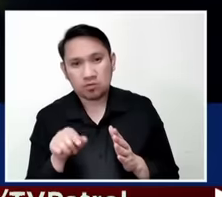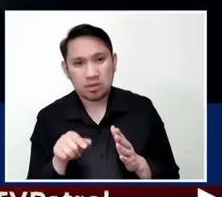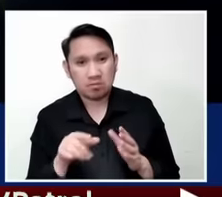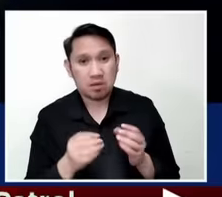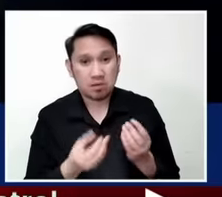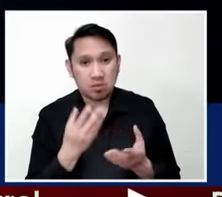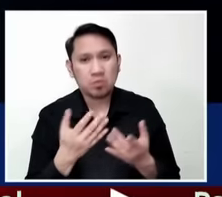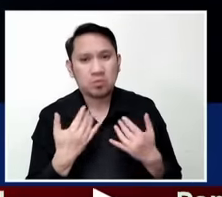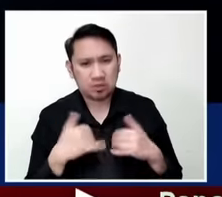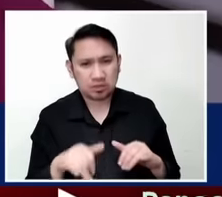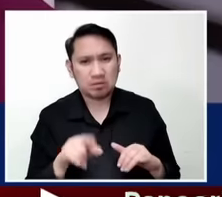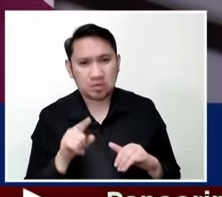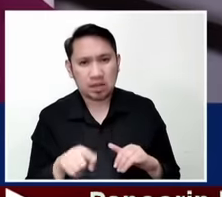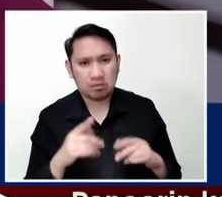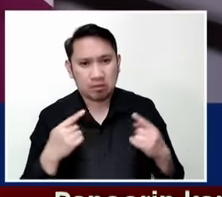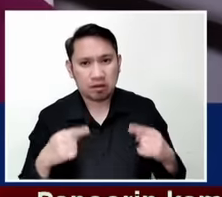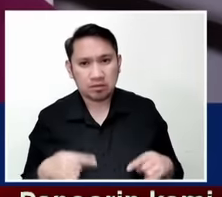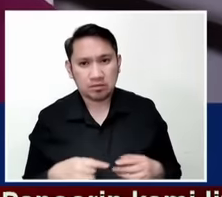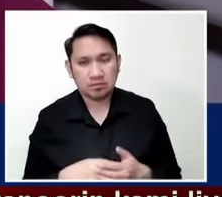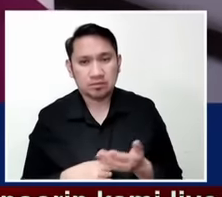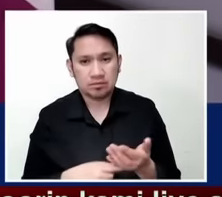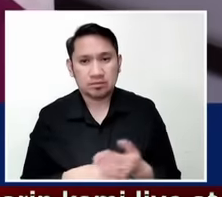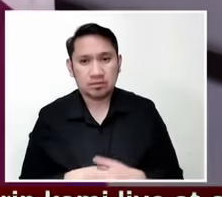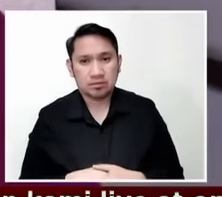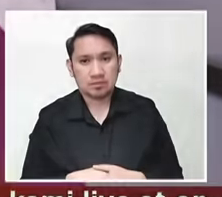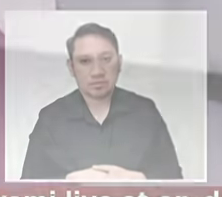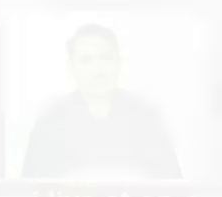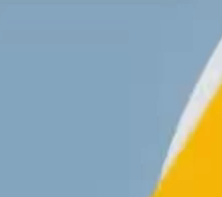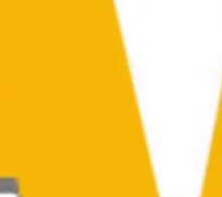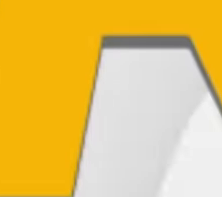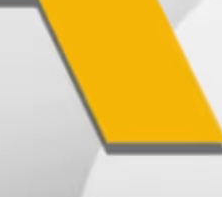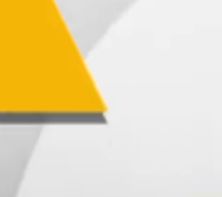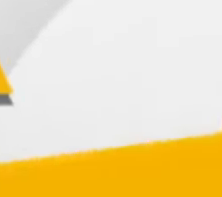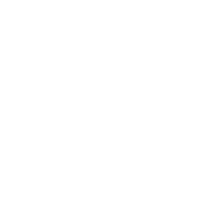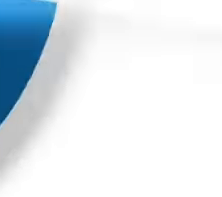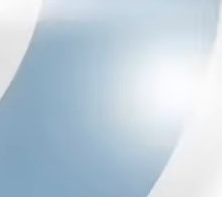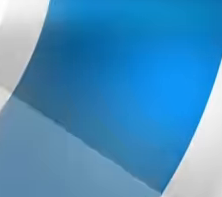Ara Perez, ABS-CBN News.